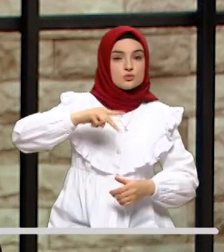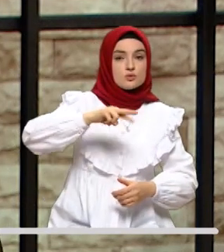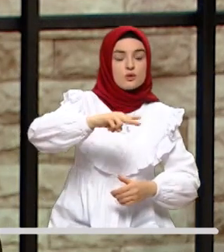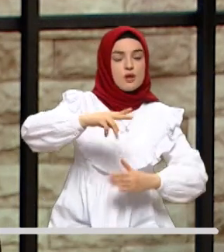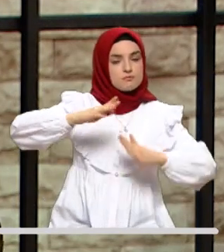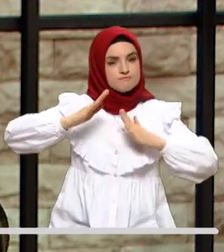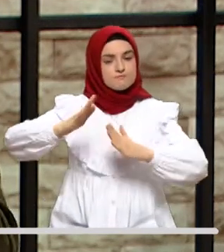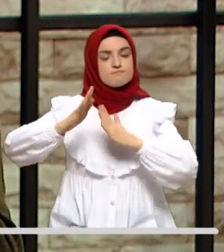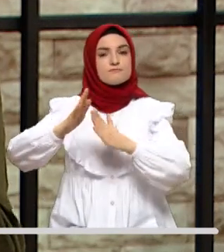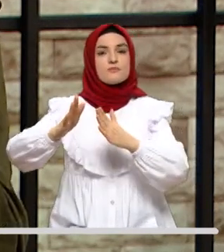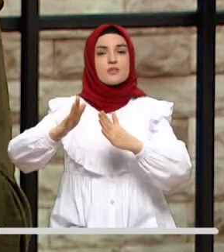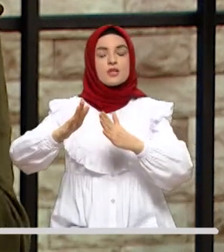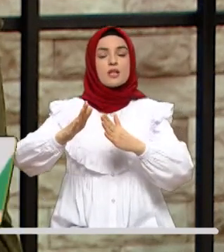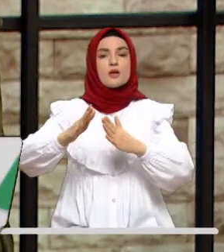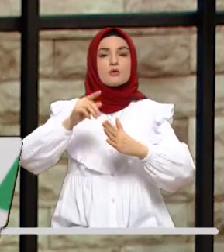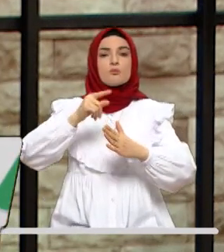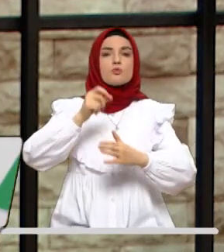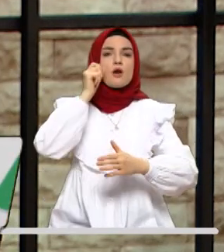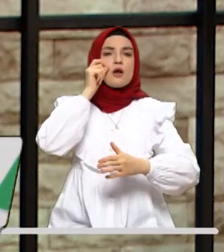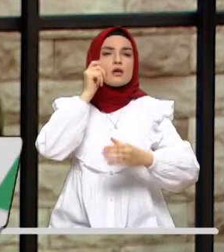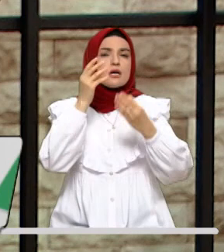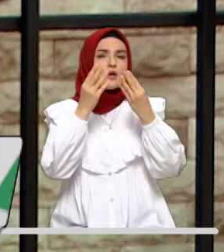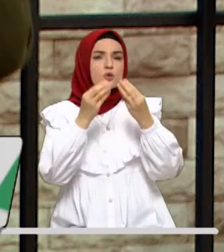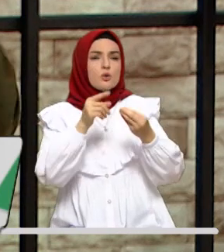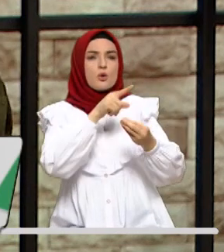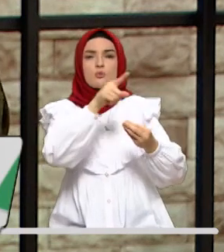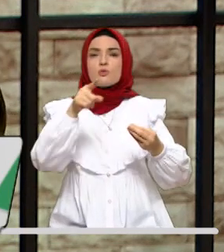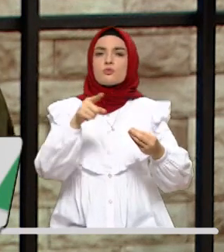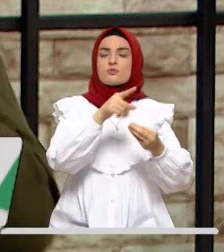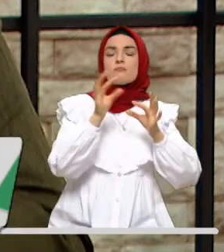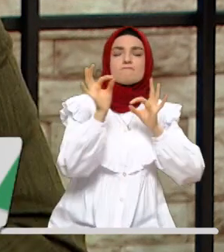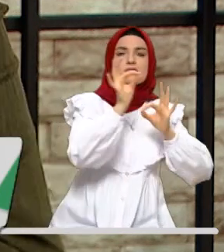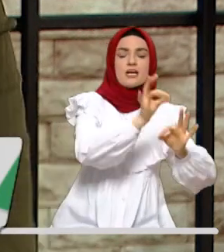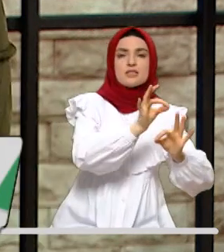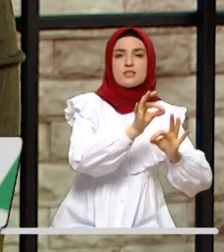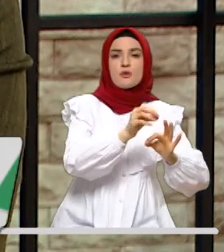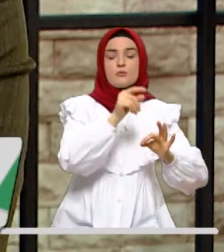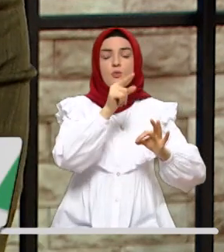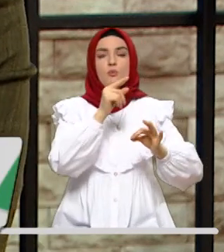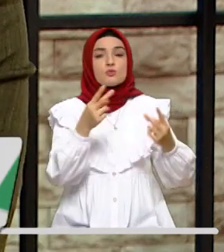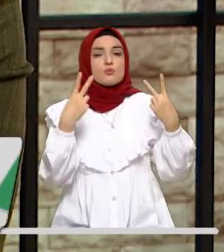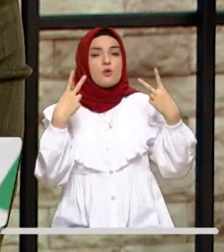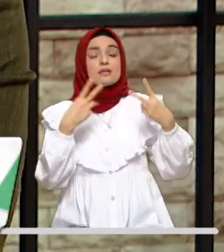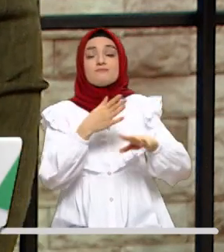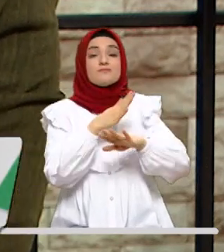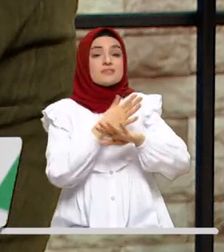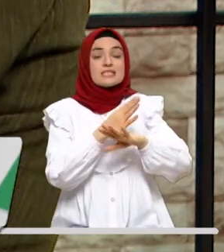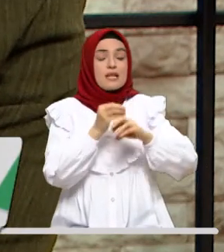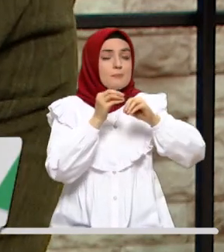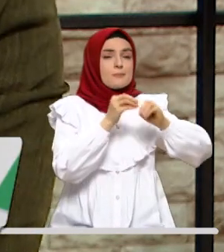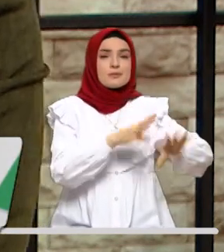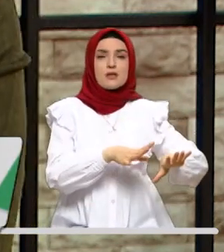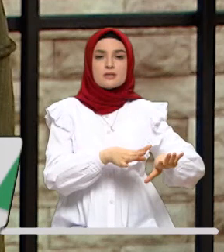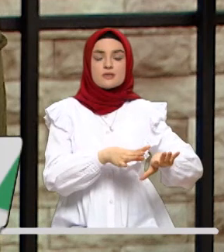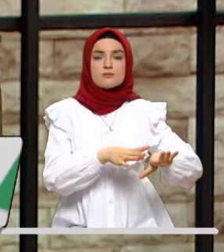ileri, üzengiye hasret kalırlardı o garbın elçileri. O ihtişamı niçin elinden bıraktın